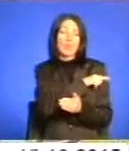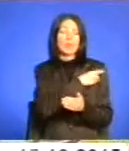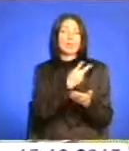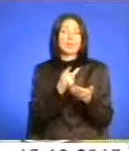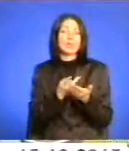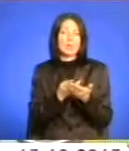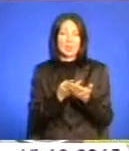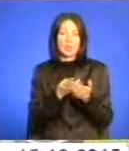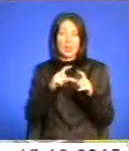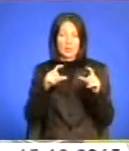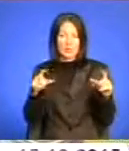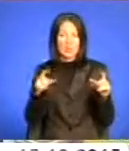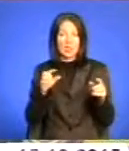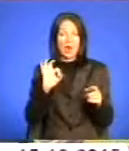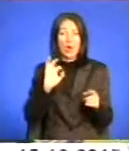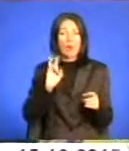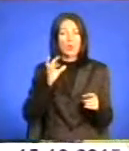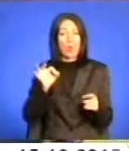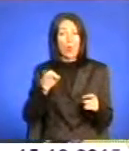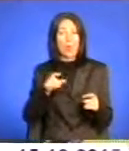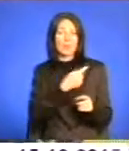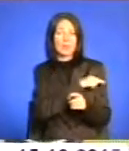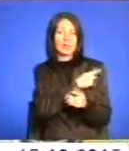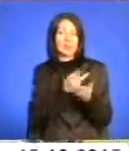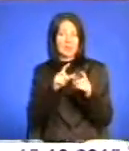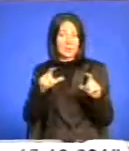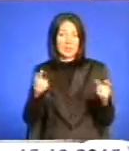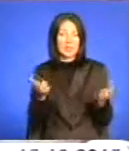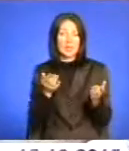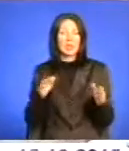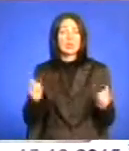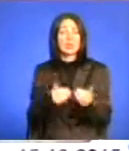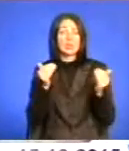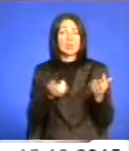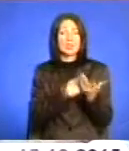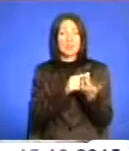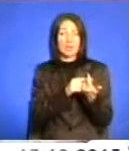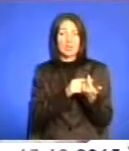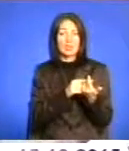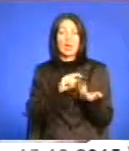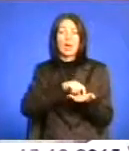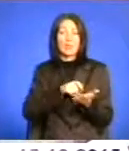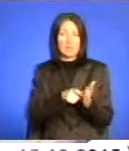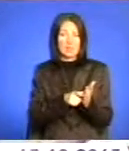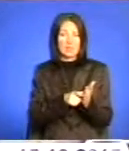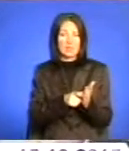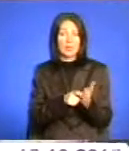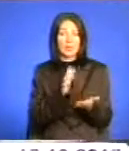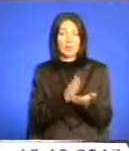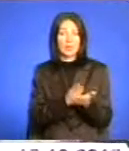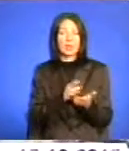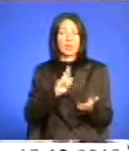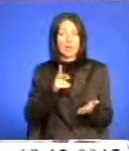відділення онкодиспансера, де збільшилась кількість кабінетів, як